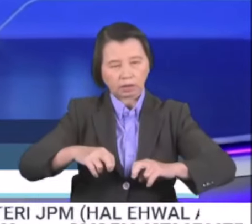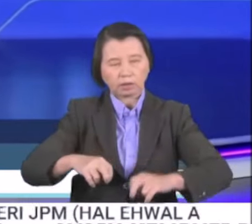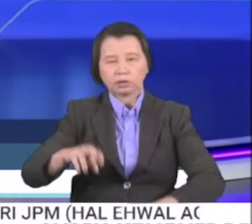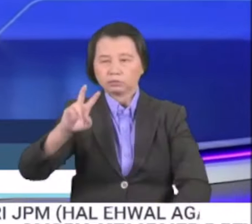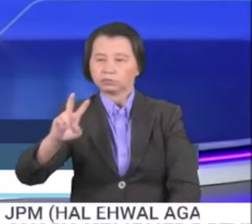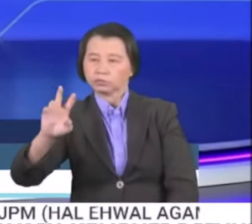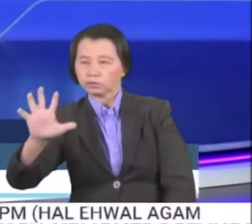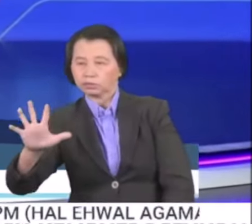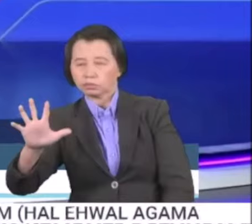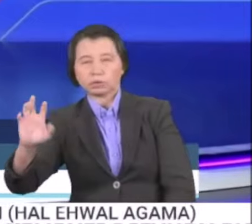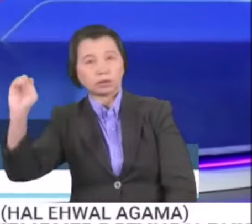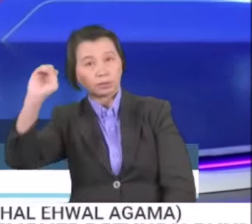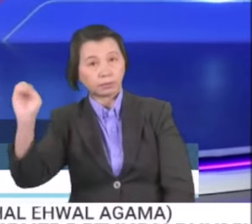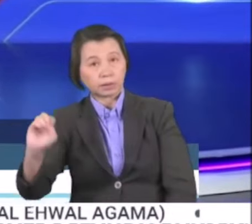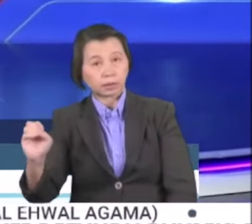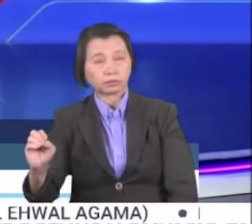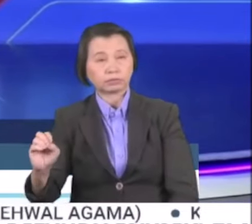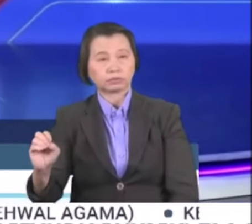75%